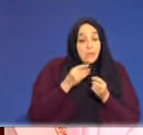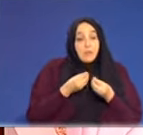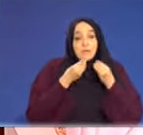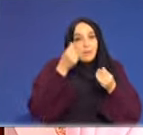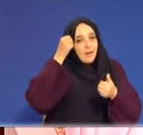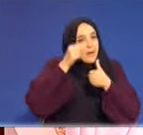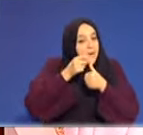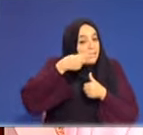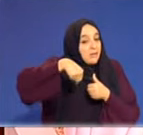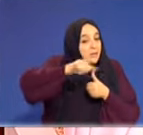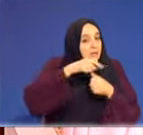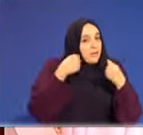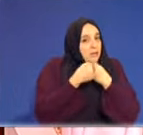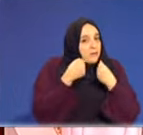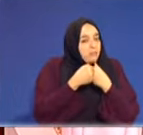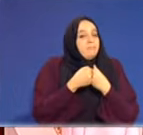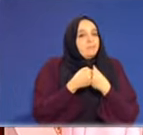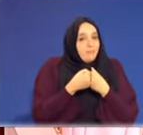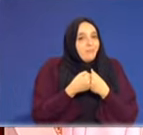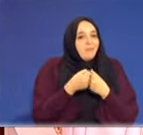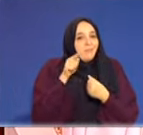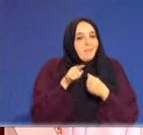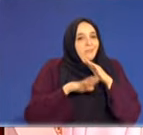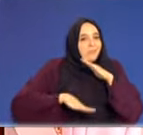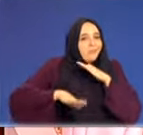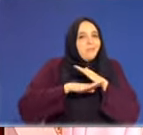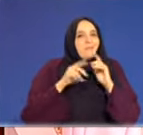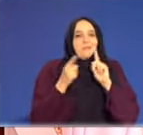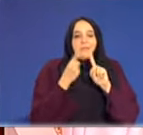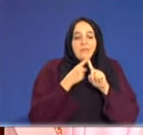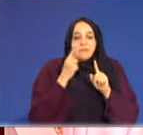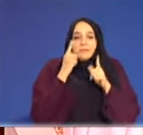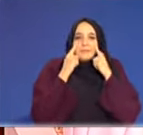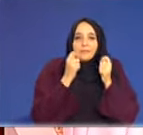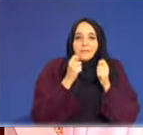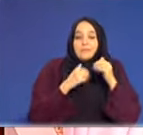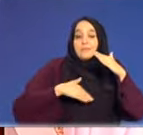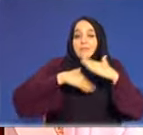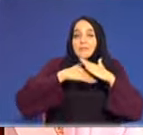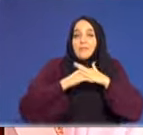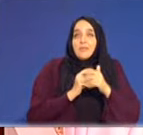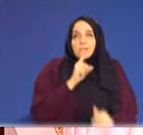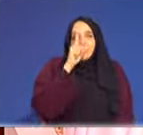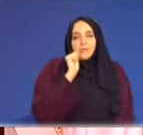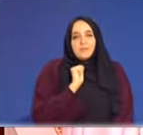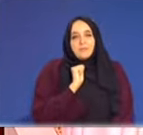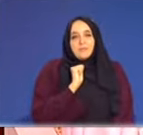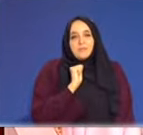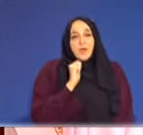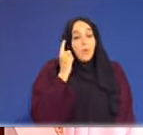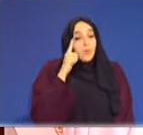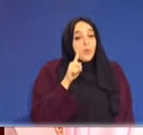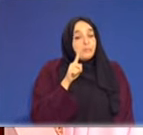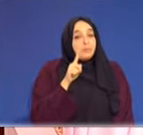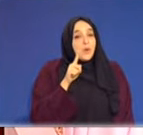يذكروا الحضور الخصوم بهذه القاعدة، التزام حدود الشرع في